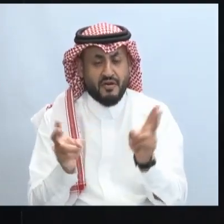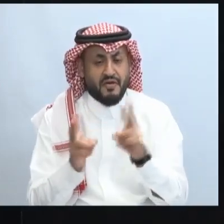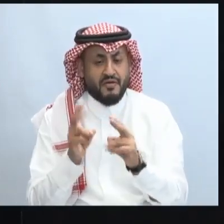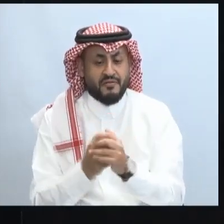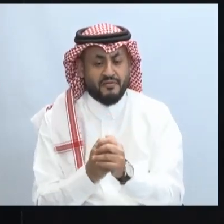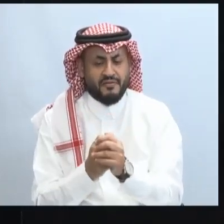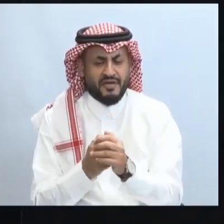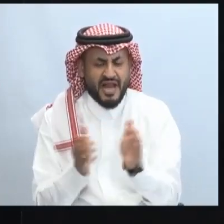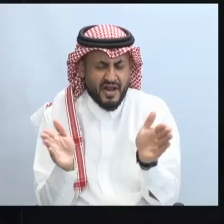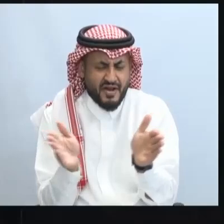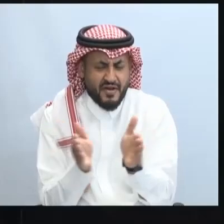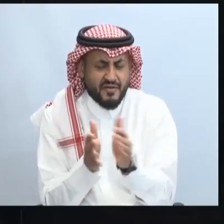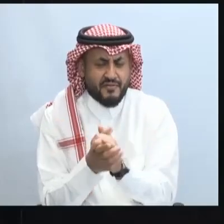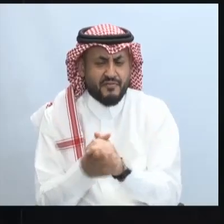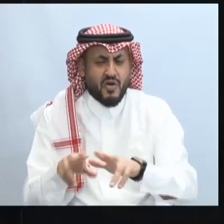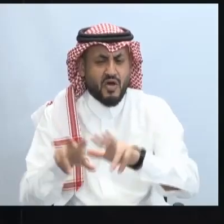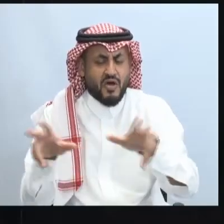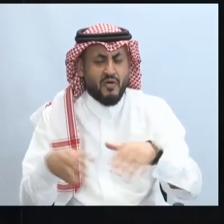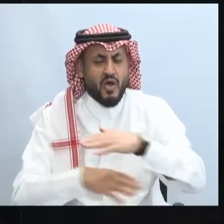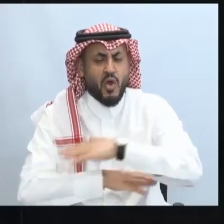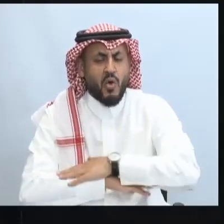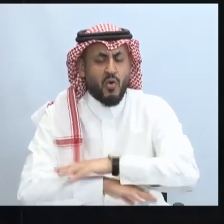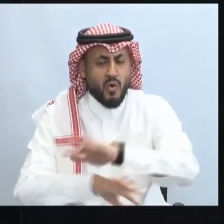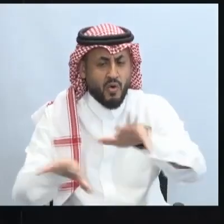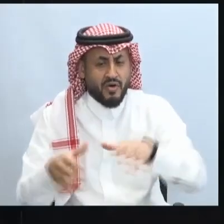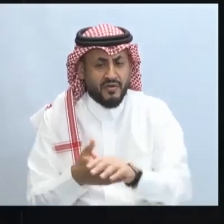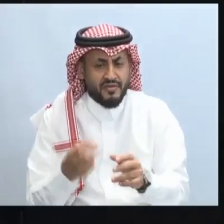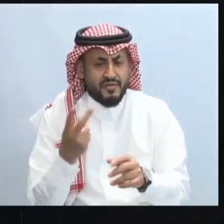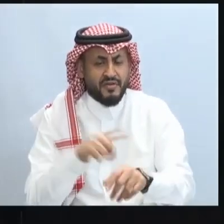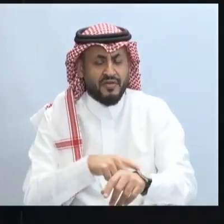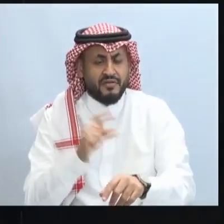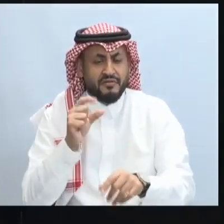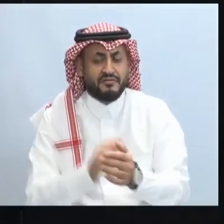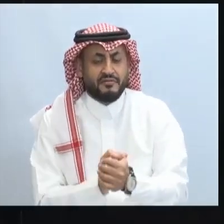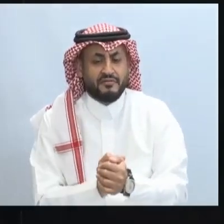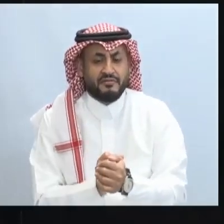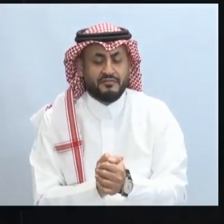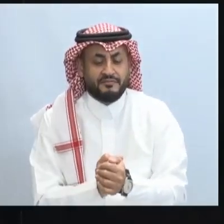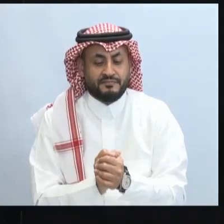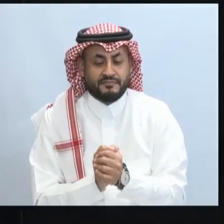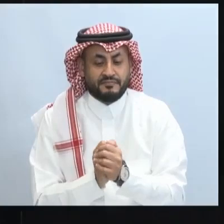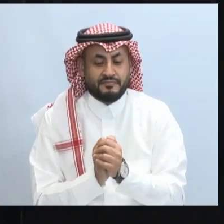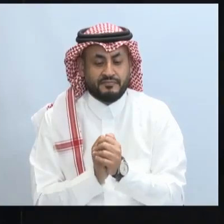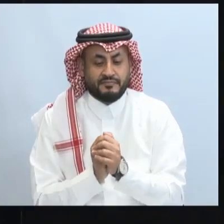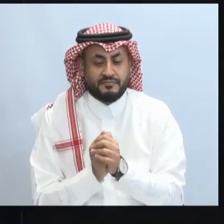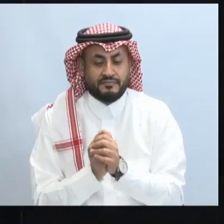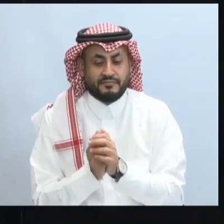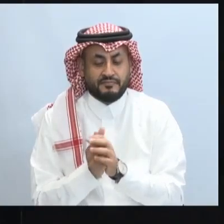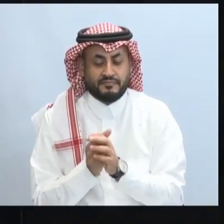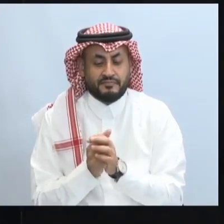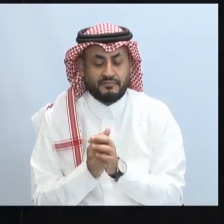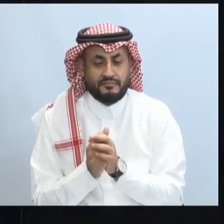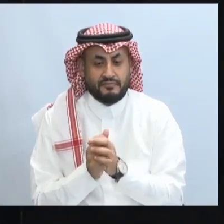اختصر لنا هذه الاداب في دقيقتين تقريبا او اكثر من ذلك بشيء يسير